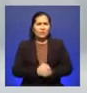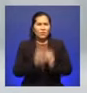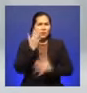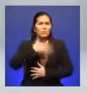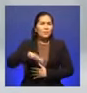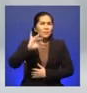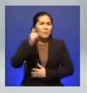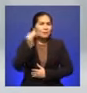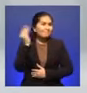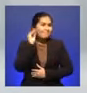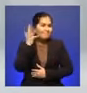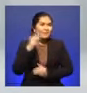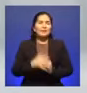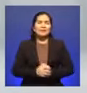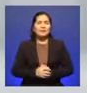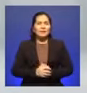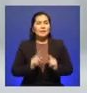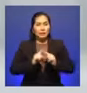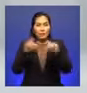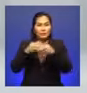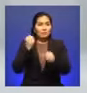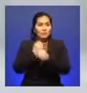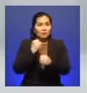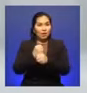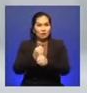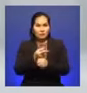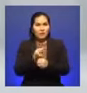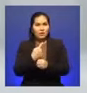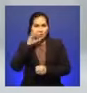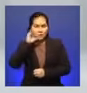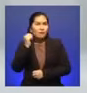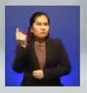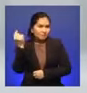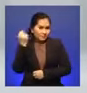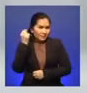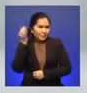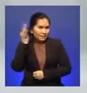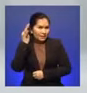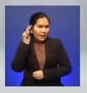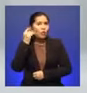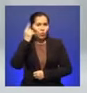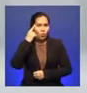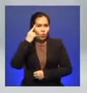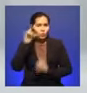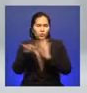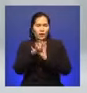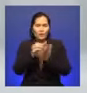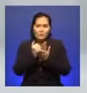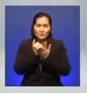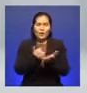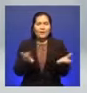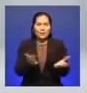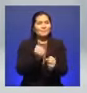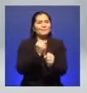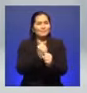าจจะไม่ได้ยินนะคะแต่ว่าคุณสิริรัตน์และทีมงานได้ยินเสียงนั้นแล้วก็ดังชัดพอที่จะเข้าไปร่วมดำเนิน